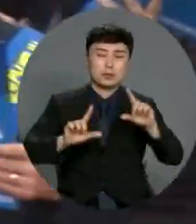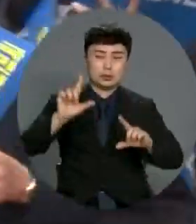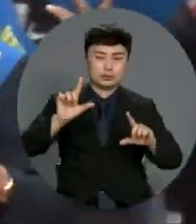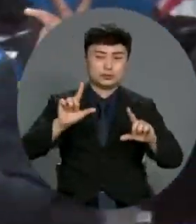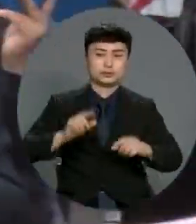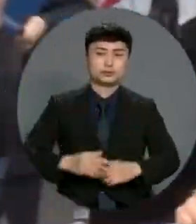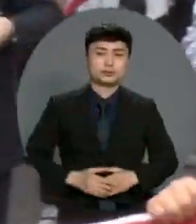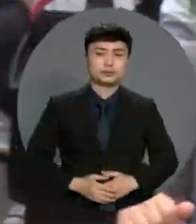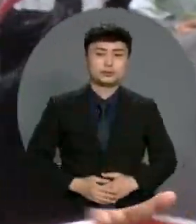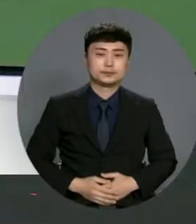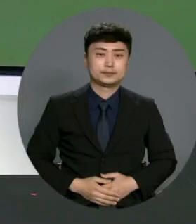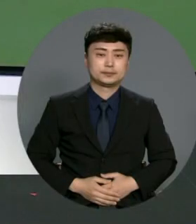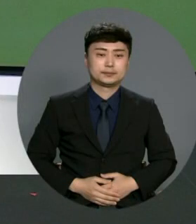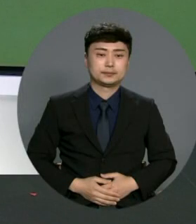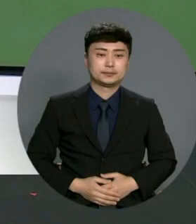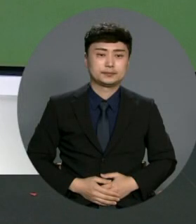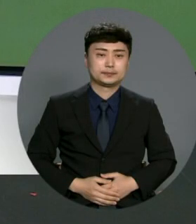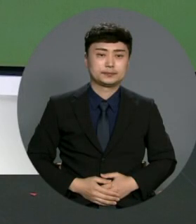김철우입니다.